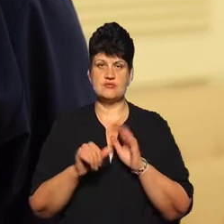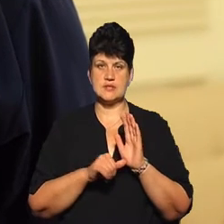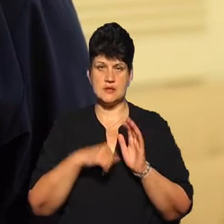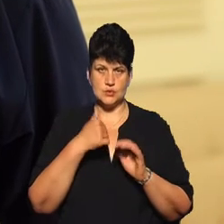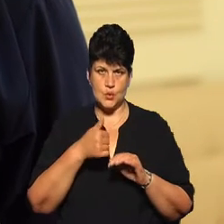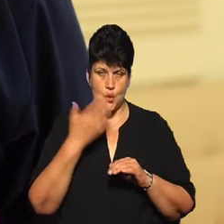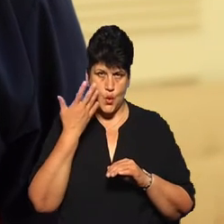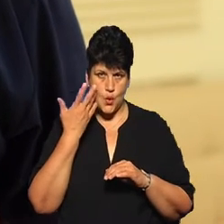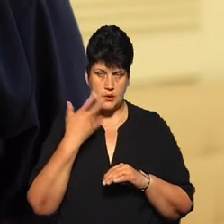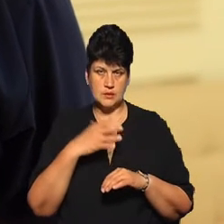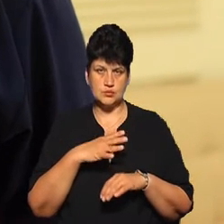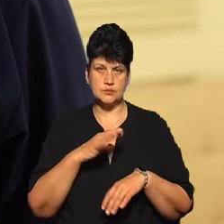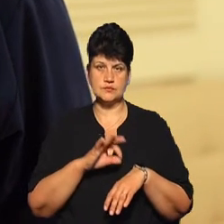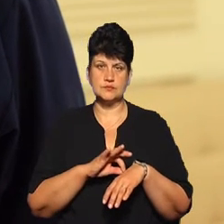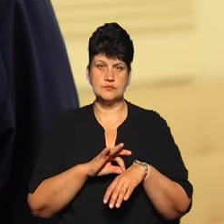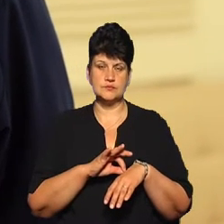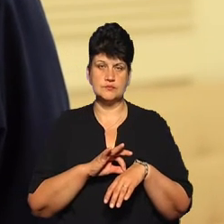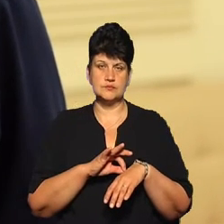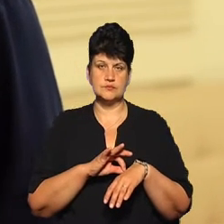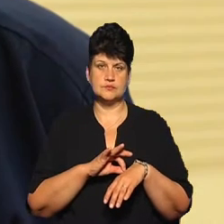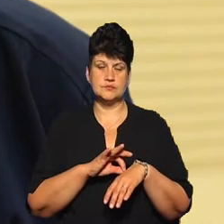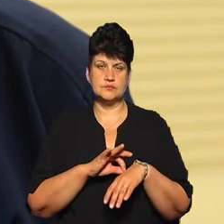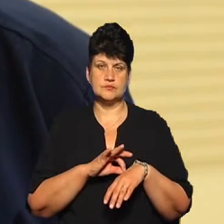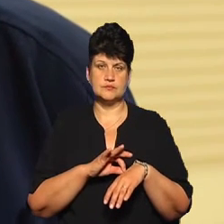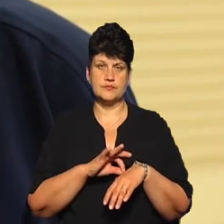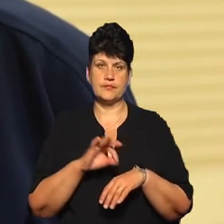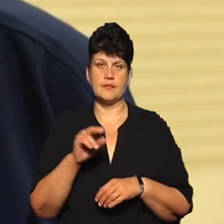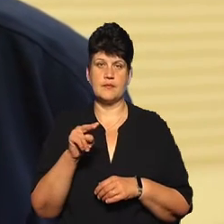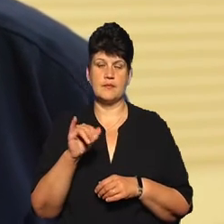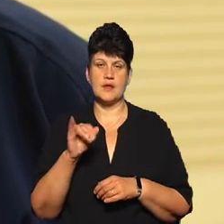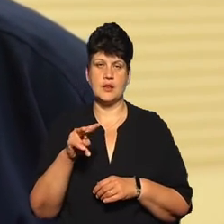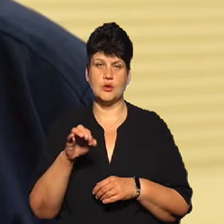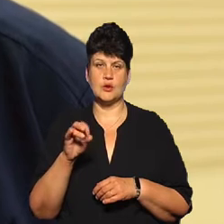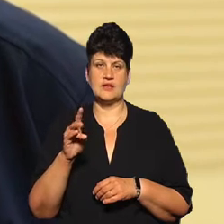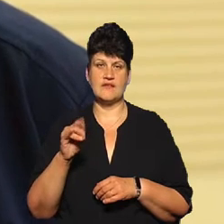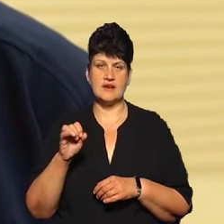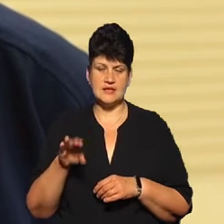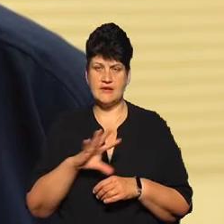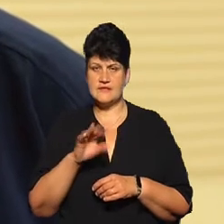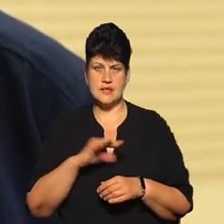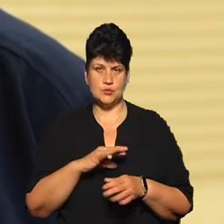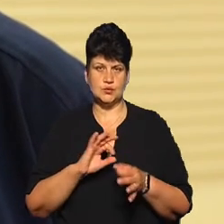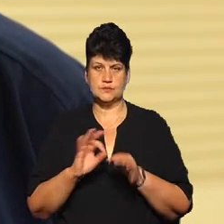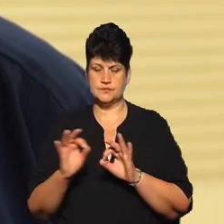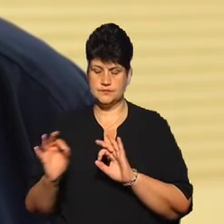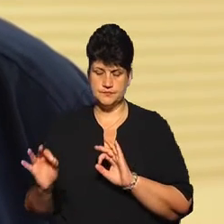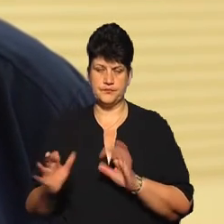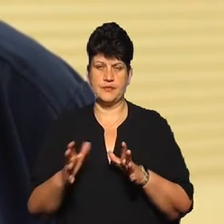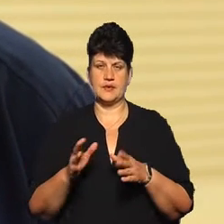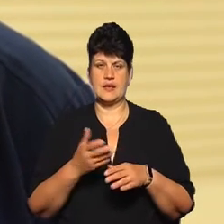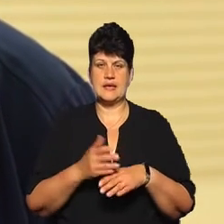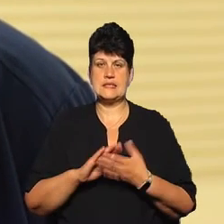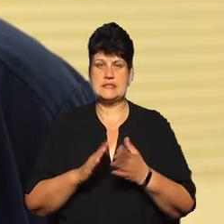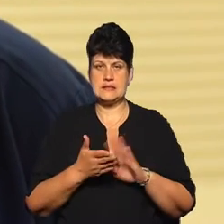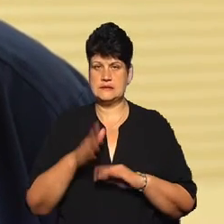перенесла хворобу глобальний нефрит. В принципі, все пройшло без ускладнень. Стан пацієнтки після операції